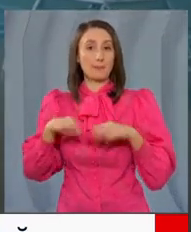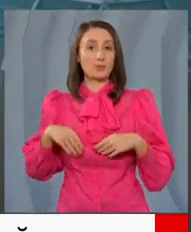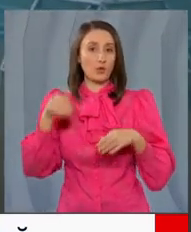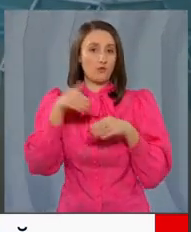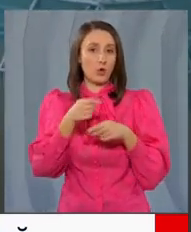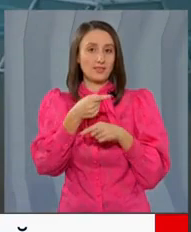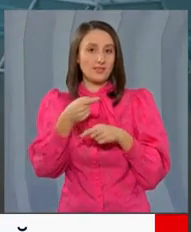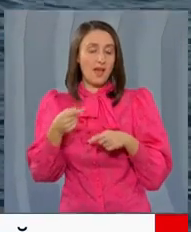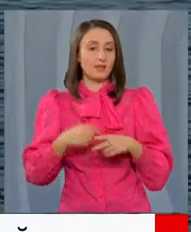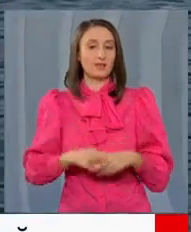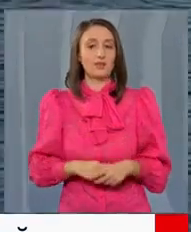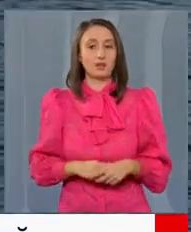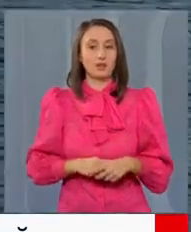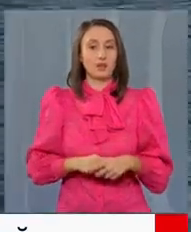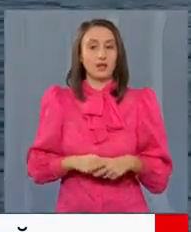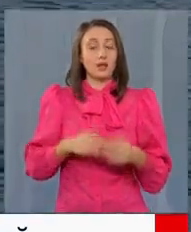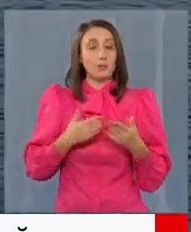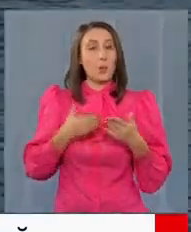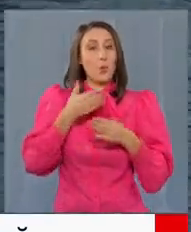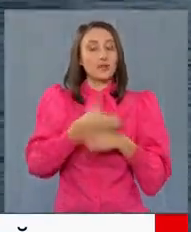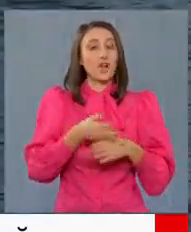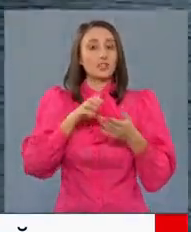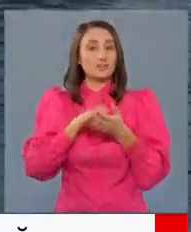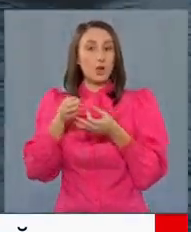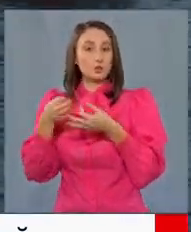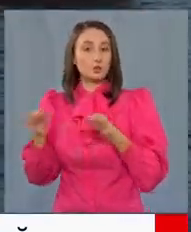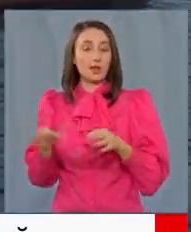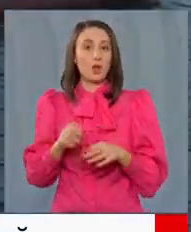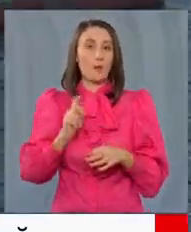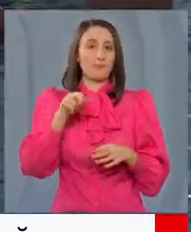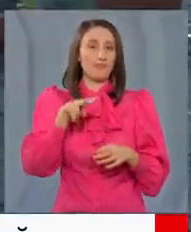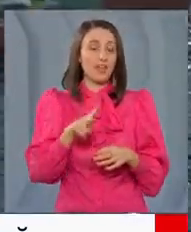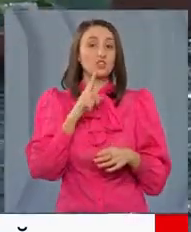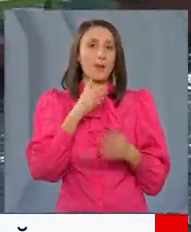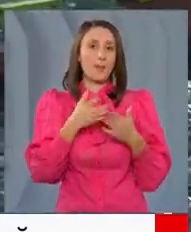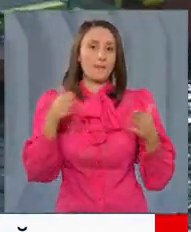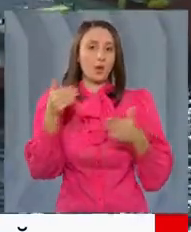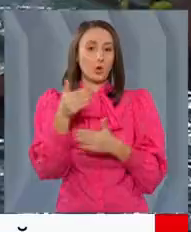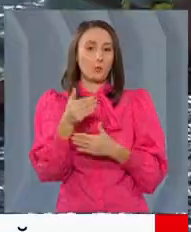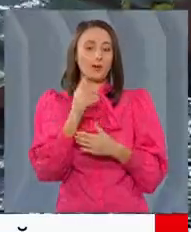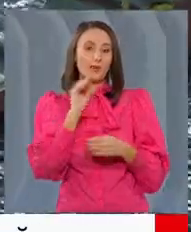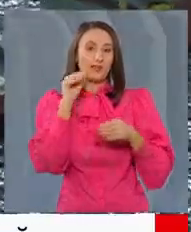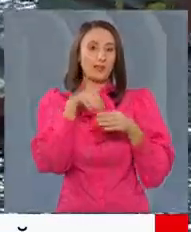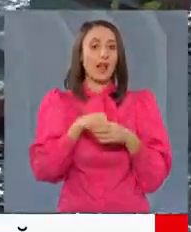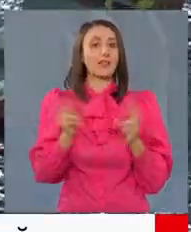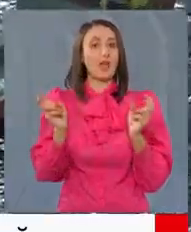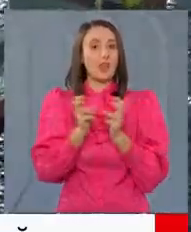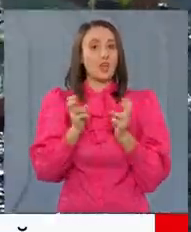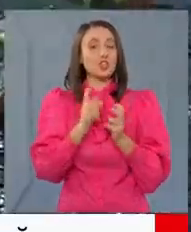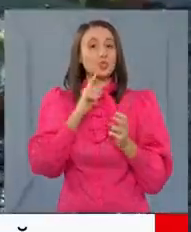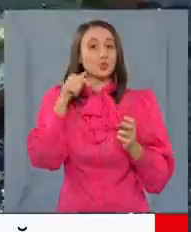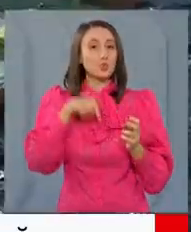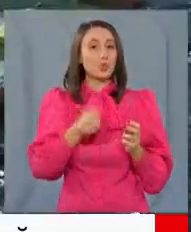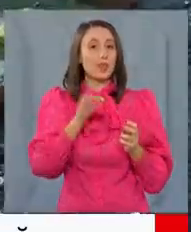un vot negativ din partea Austriei pentru aderarea la spați OMV Petrom este cea mai mare companie integrată de energie din